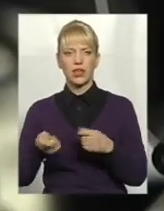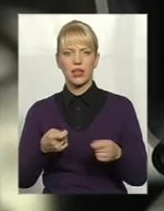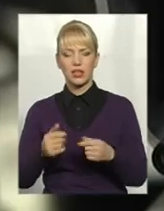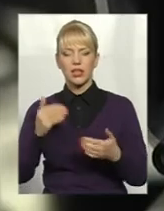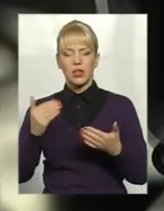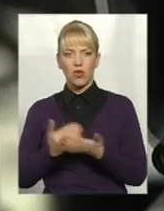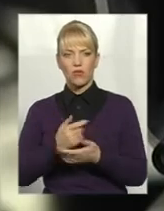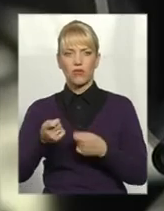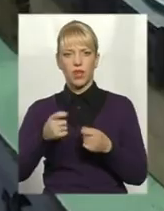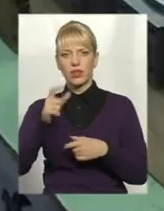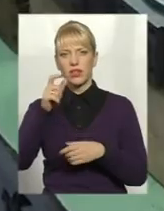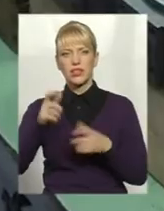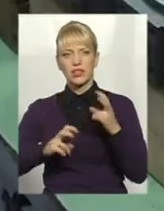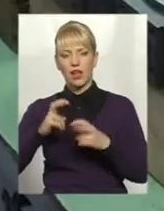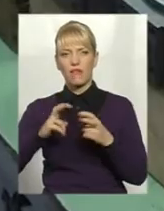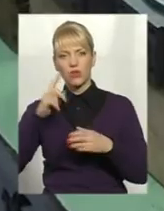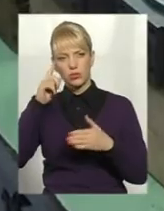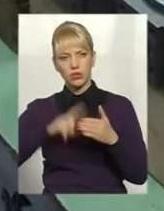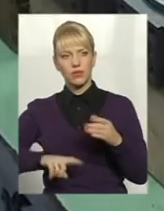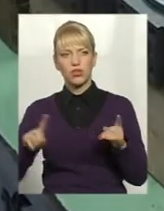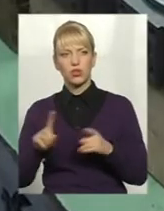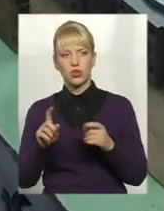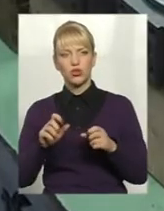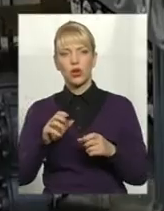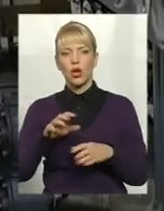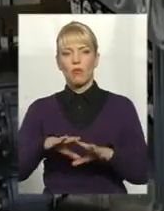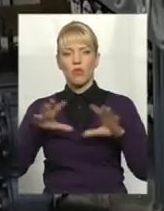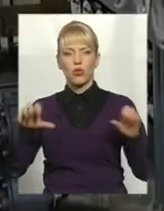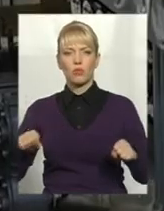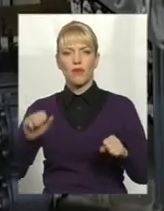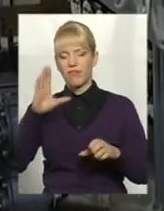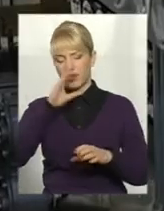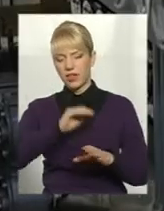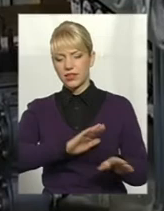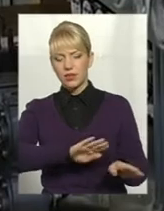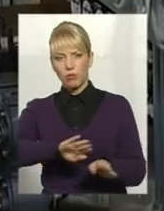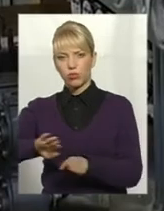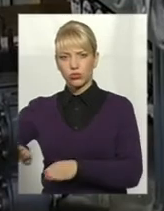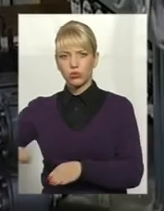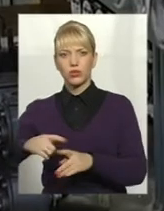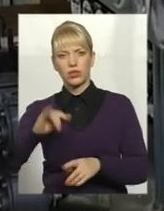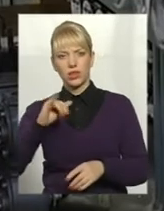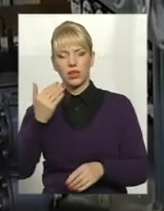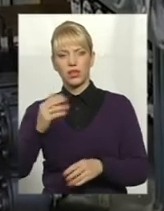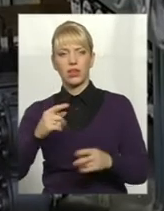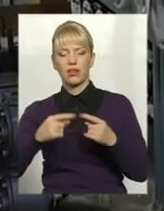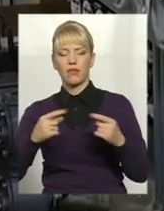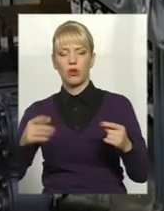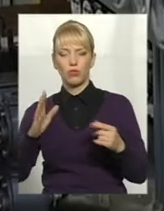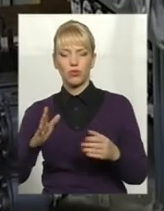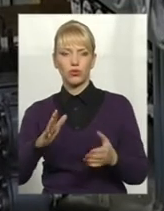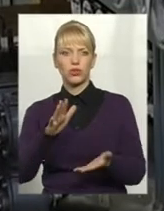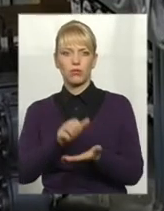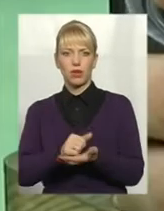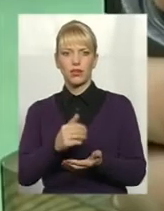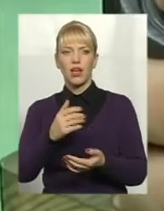сподіваються заводчане, монополіста вдасться посунути. І їхні вироби нарешті посядуть гідне місце на вітчизняному